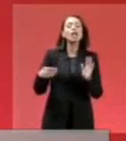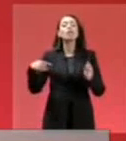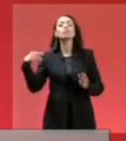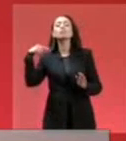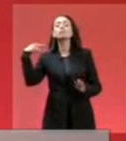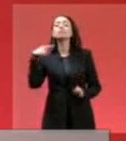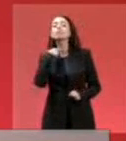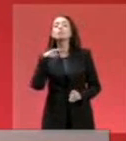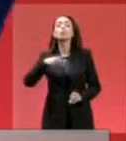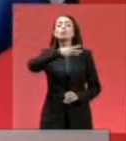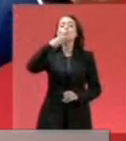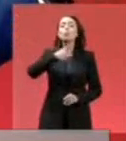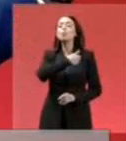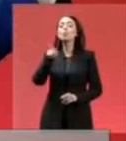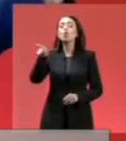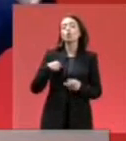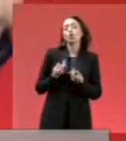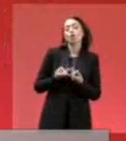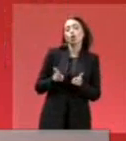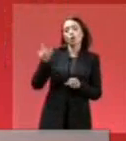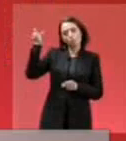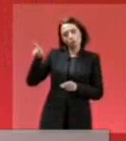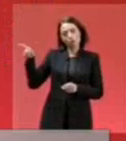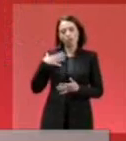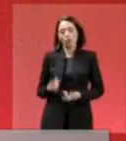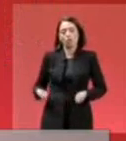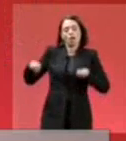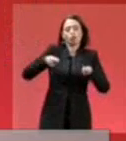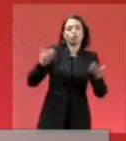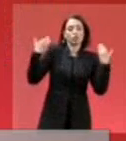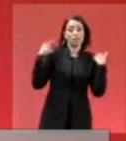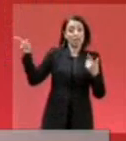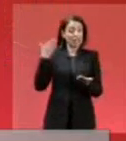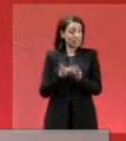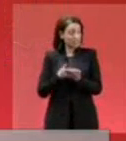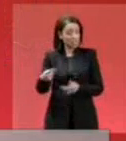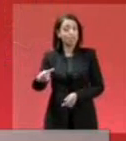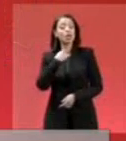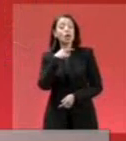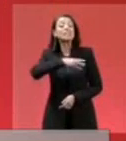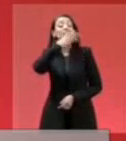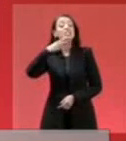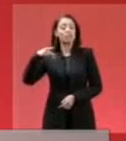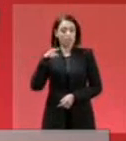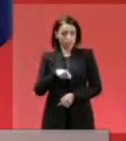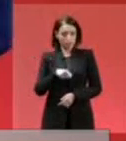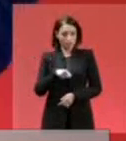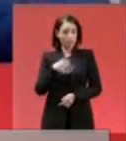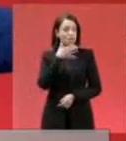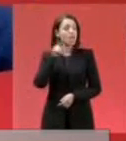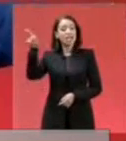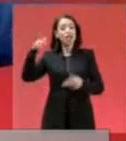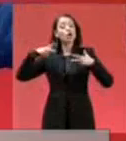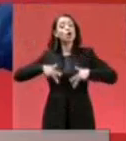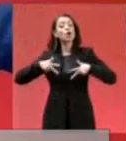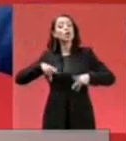ΣΥΡΙΖΑ μόνο για να επιστρέψουν οι ίδιοι στην εξουσία. Ζητάνε την ήττα του ΣΥΡΙΖΑ για να